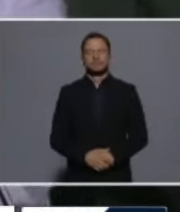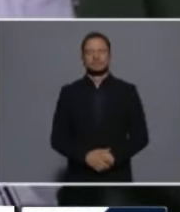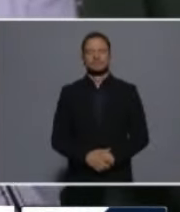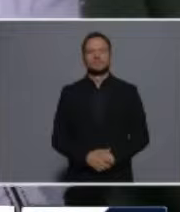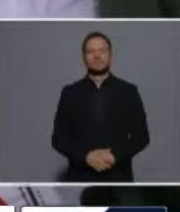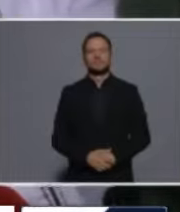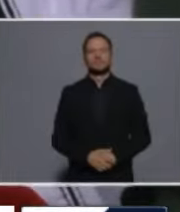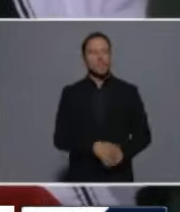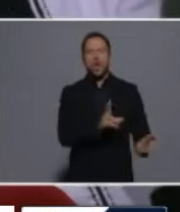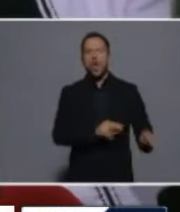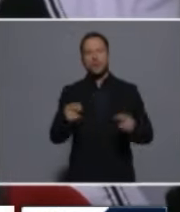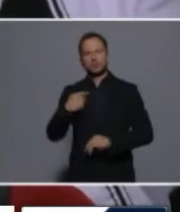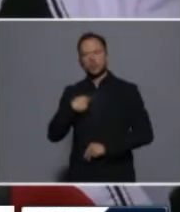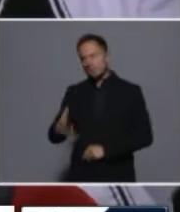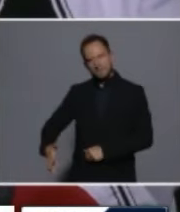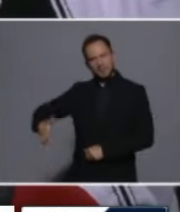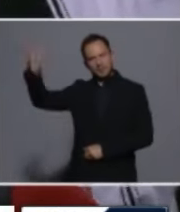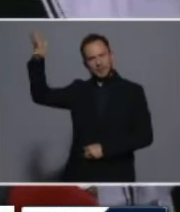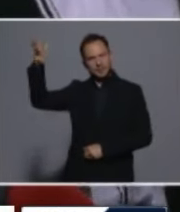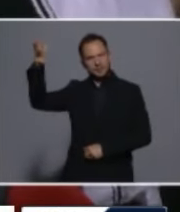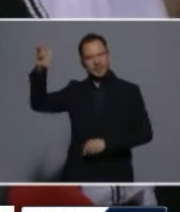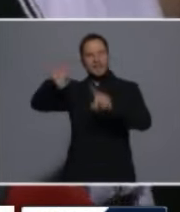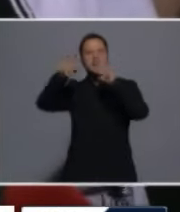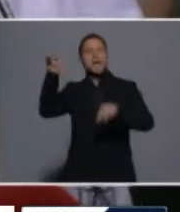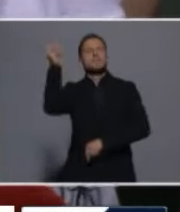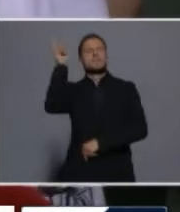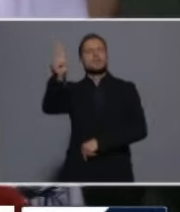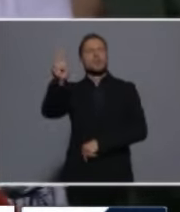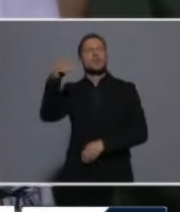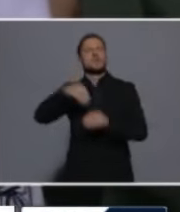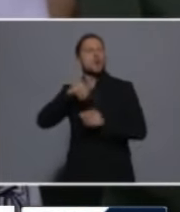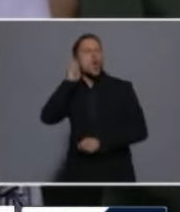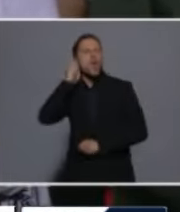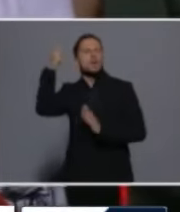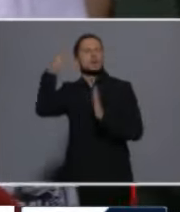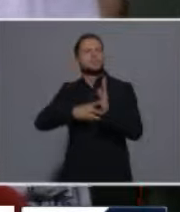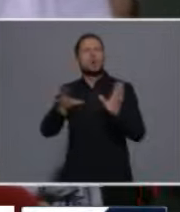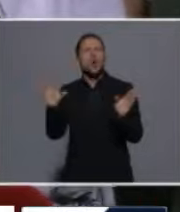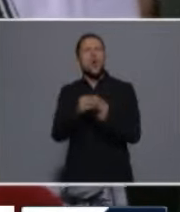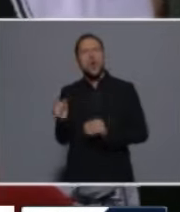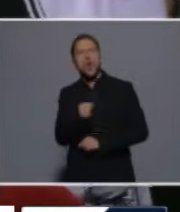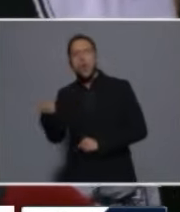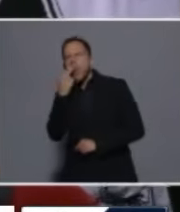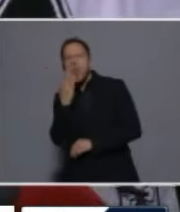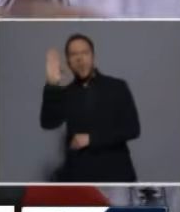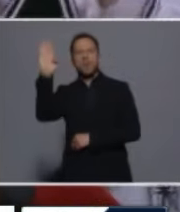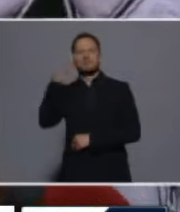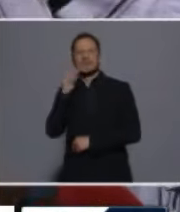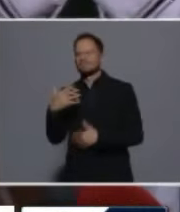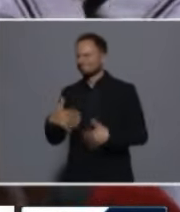Δεν είμαι Μητσοτάκης να βάζω στο ψηφοδέλτιο ακροδεξιά στοιχεία που γεννούν